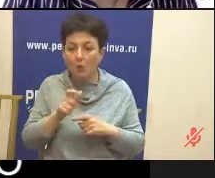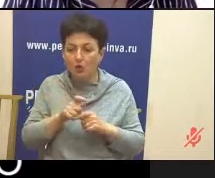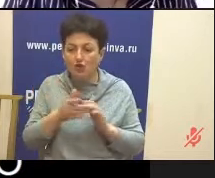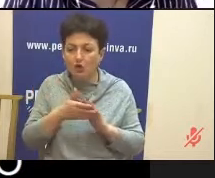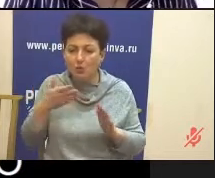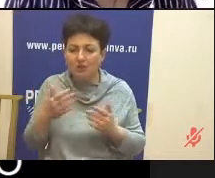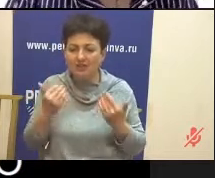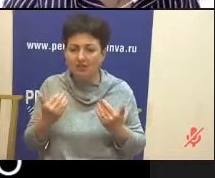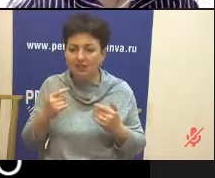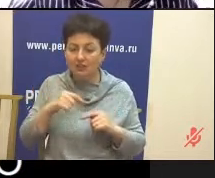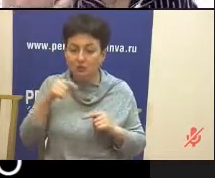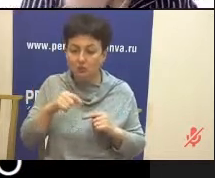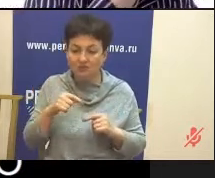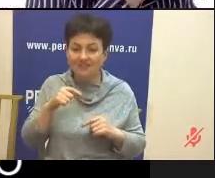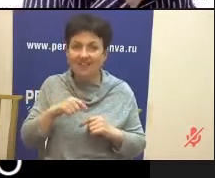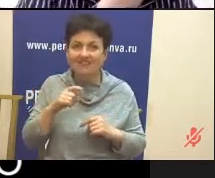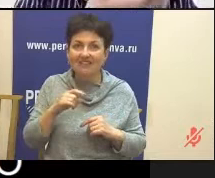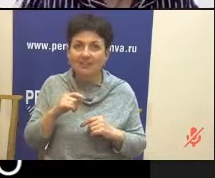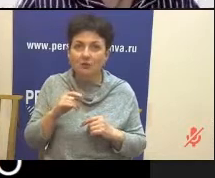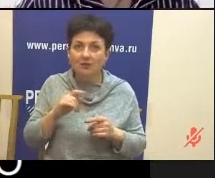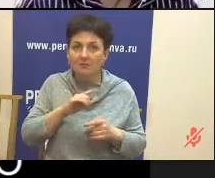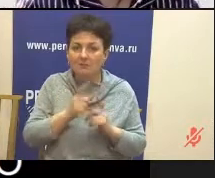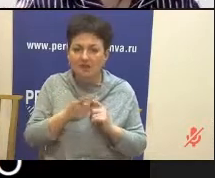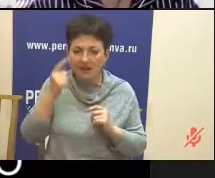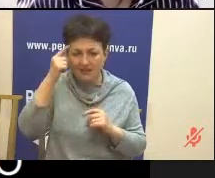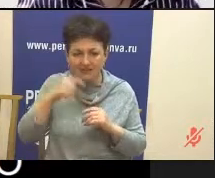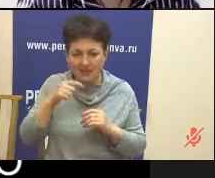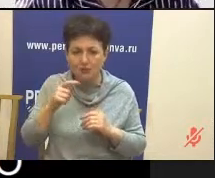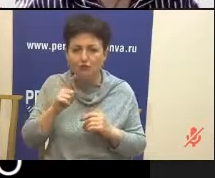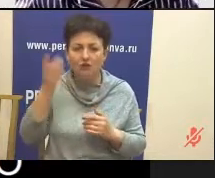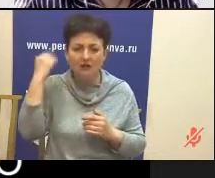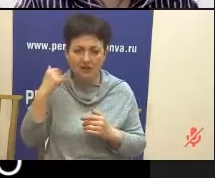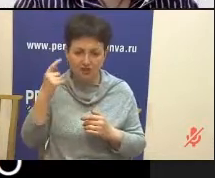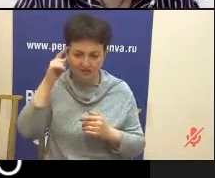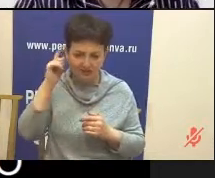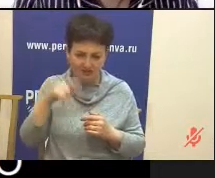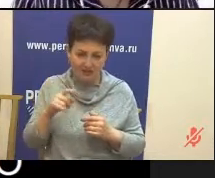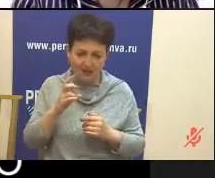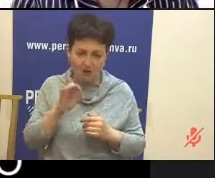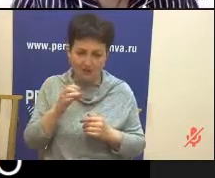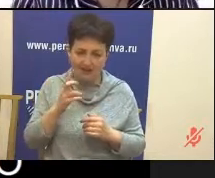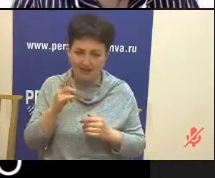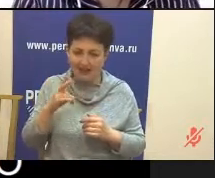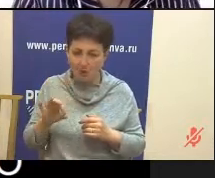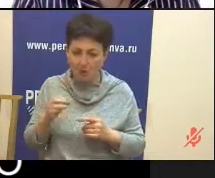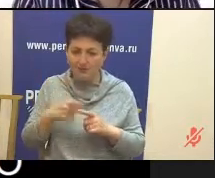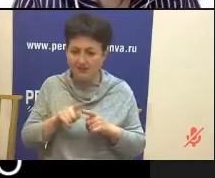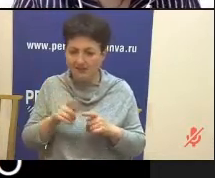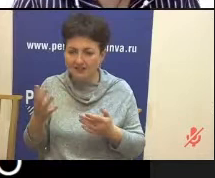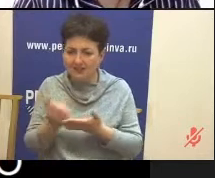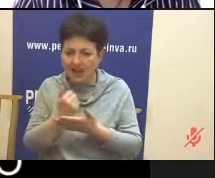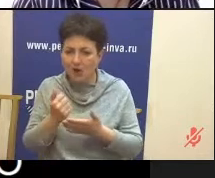прошлой своей жизни, потому что я очень остро сейчас чувствую, рефлексирую и переосознаю все то, что раньше думала о деятельности